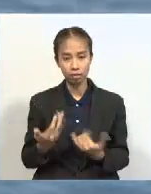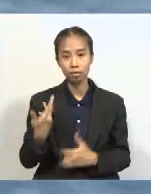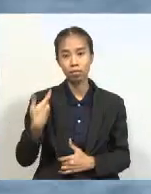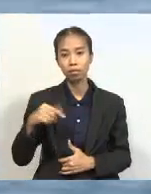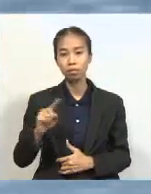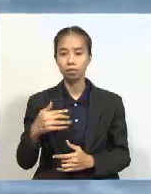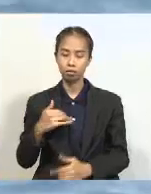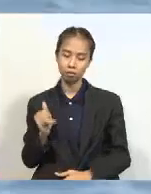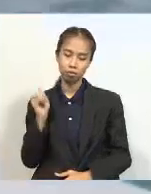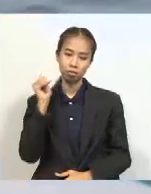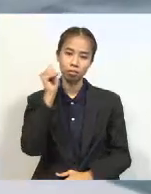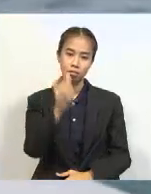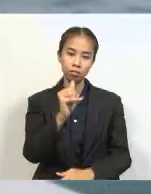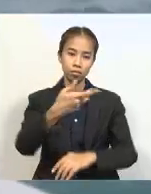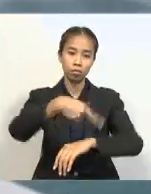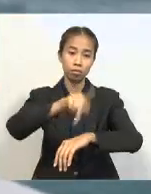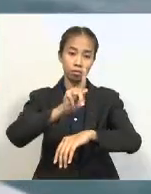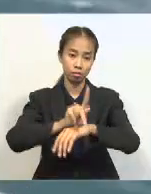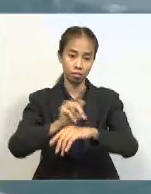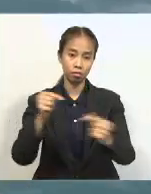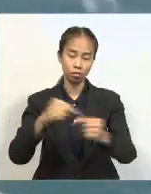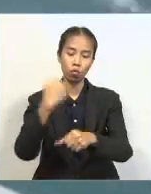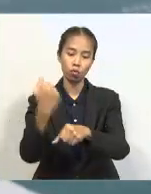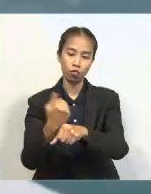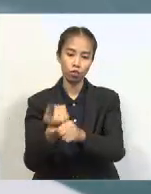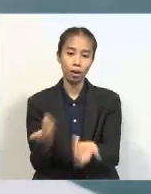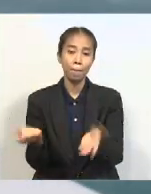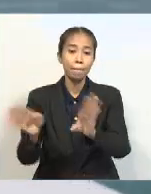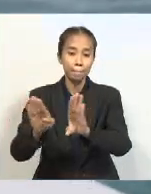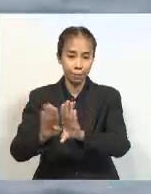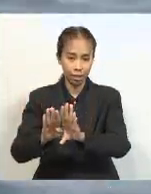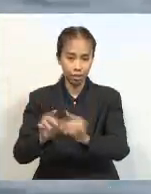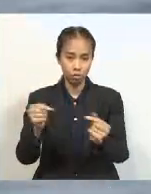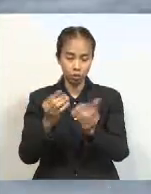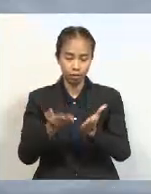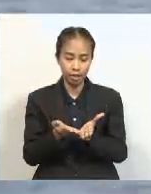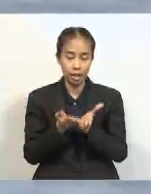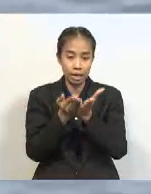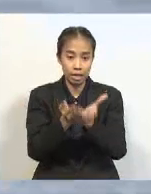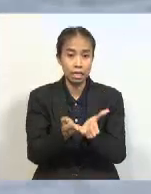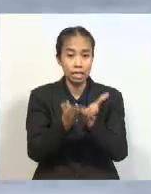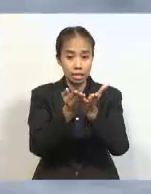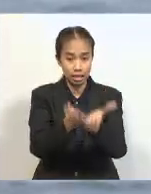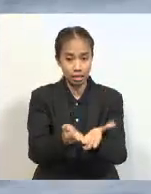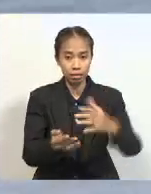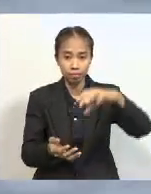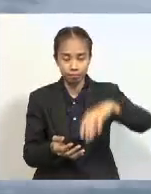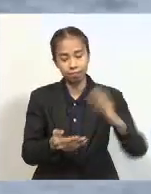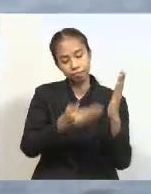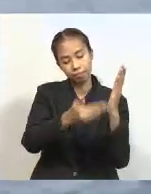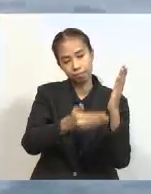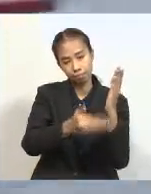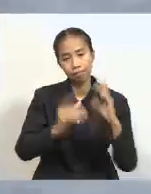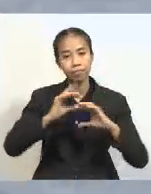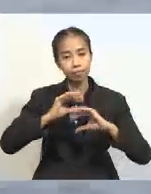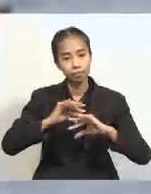ผอ.ศรชนจะเดินทางไปเป็นประธานในพิธีปิดการฝึกปฏิบัติทางทะเลณเรือหลวงอ่างทองบริเวณพื้นที่อ่าวไทยตอนบนจังหวัด